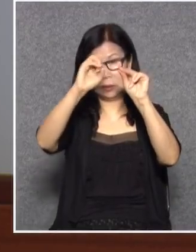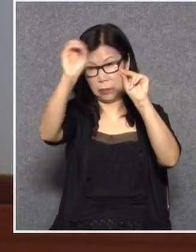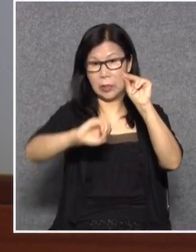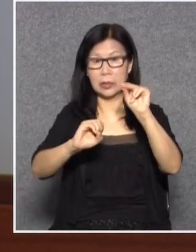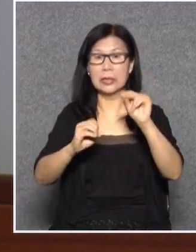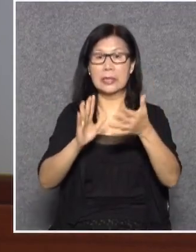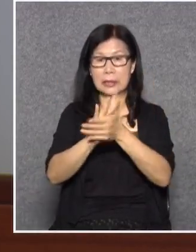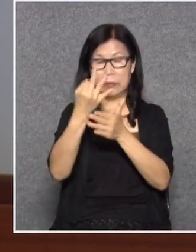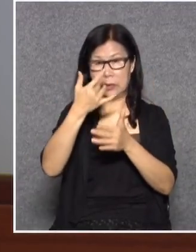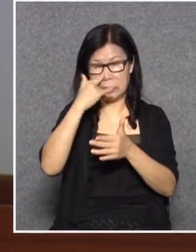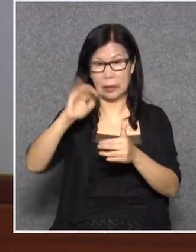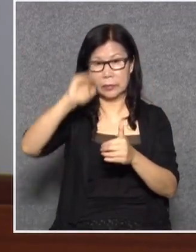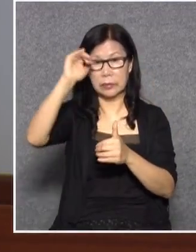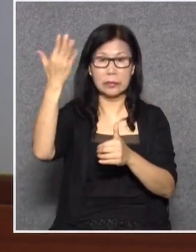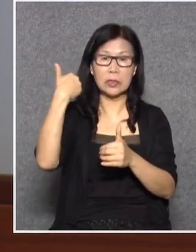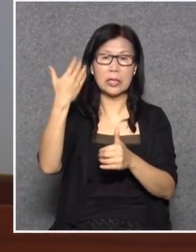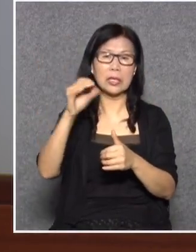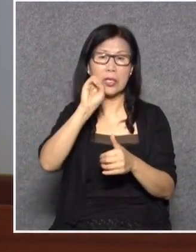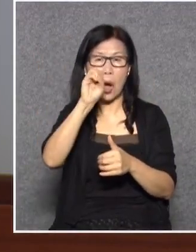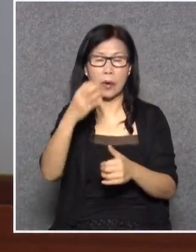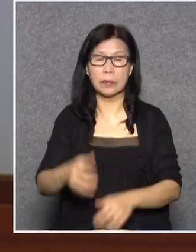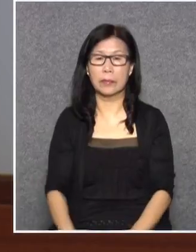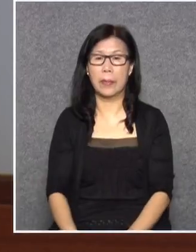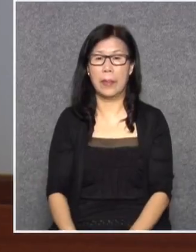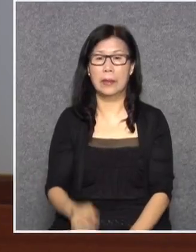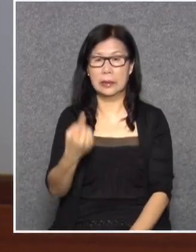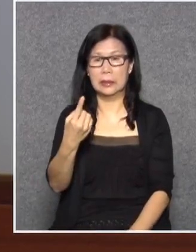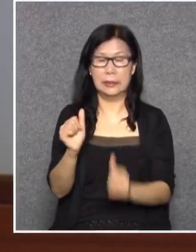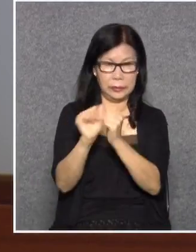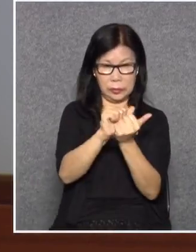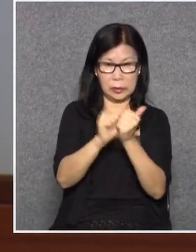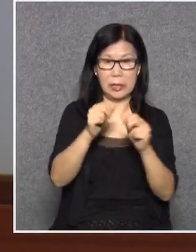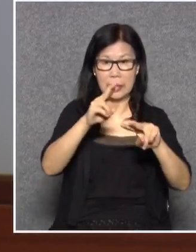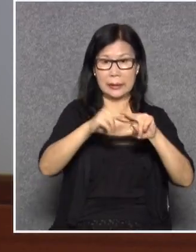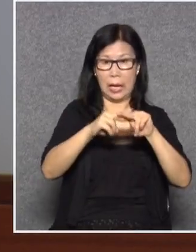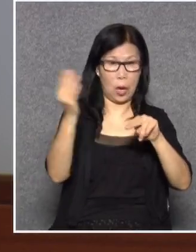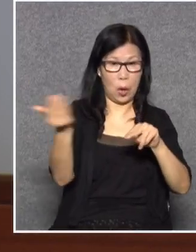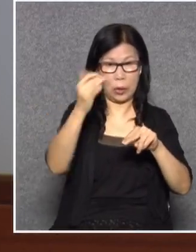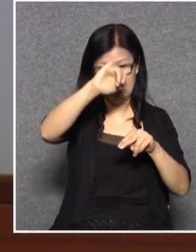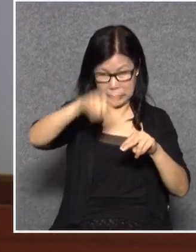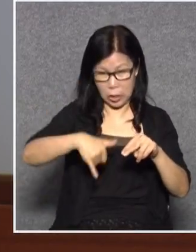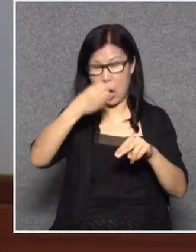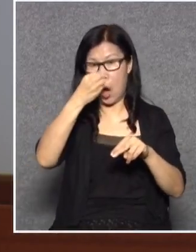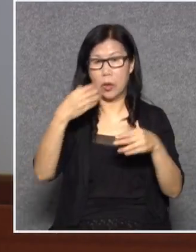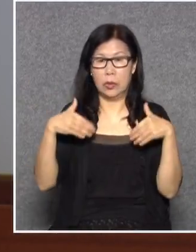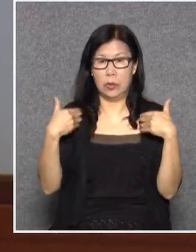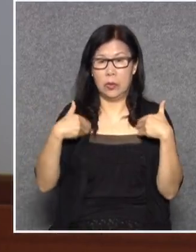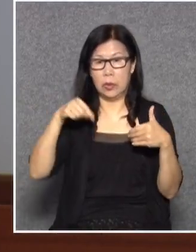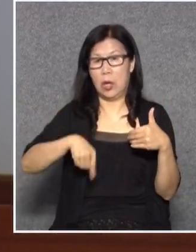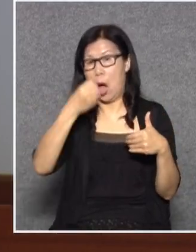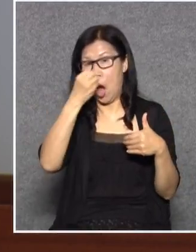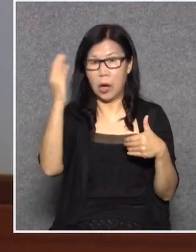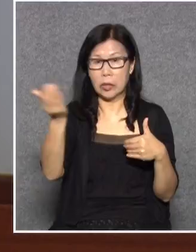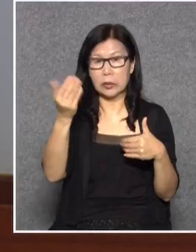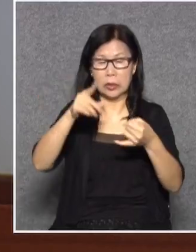新民主同盟過去多次指出，單一依賴大陸的旅客客源呢，是令到香港旅遊業